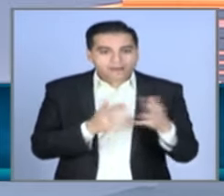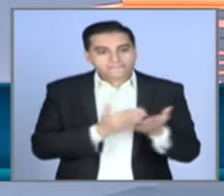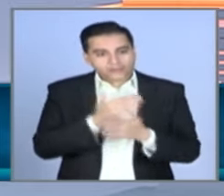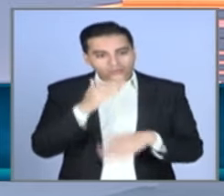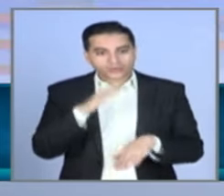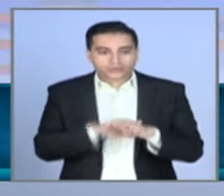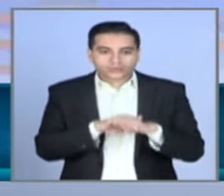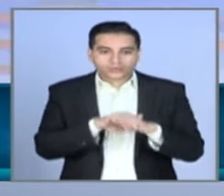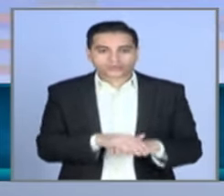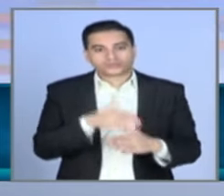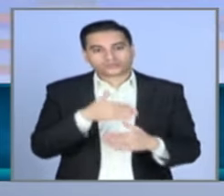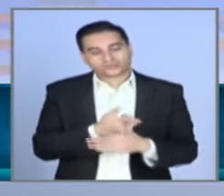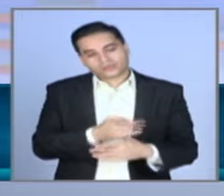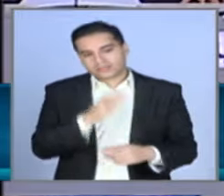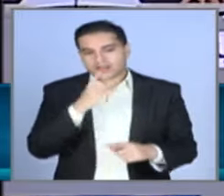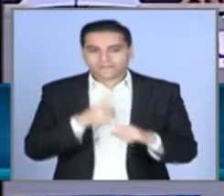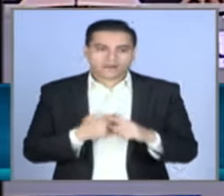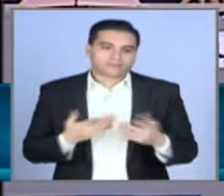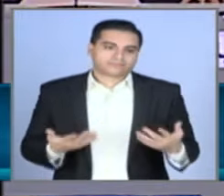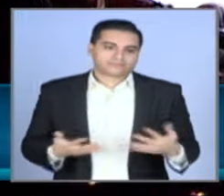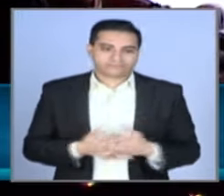ليه؟ إجابة خاطئة.